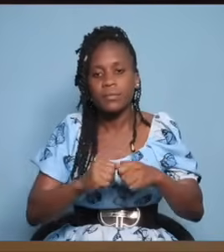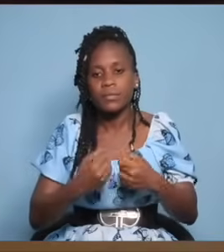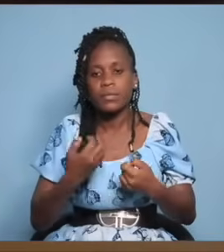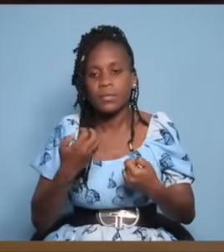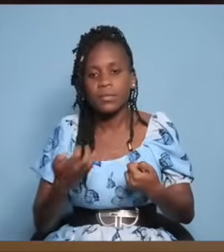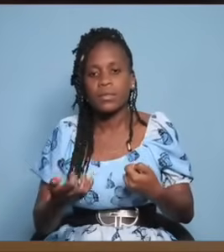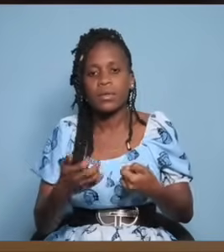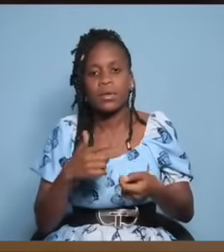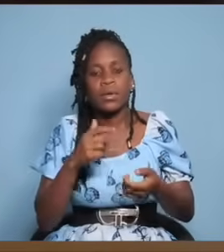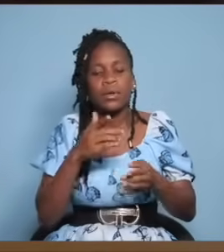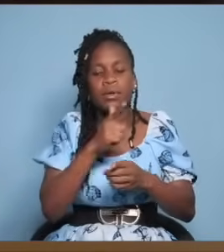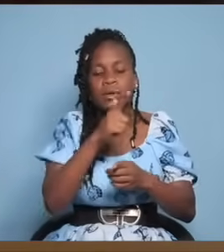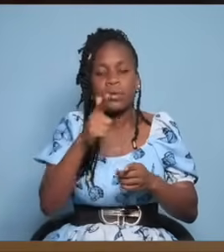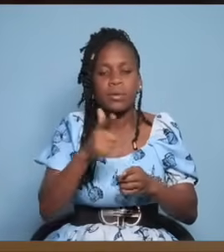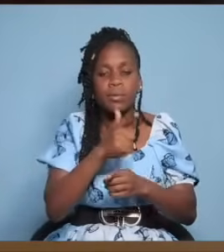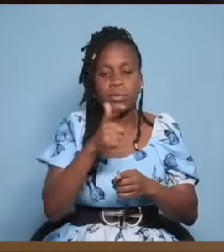nyendo za ndege.